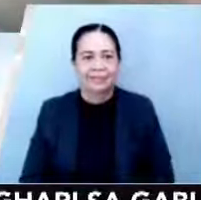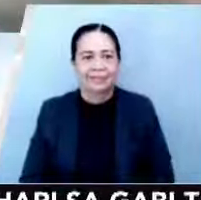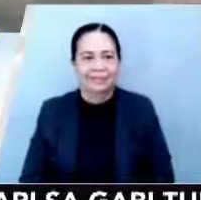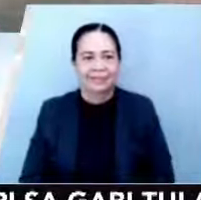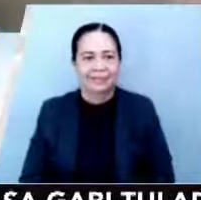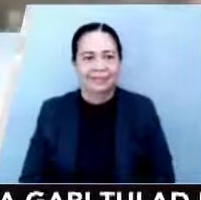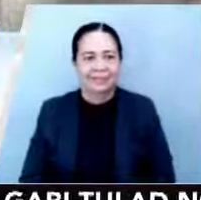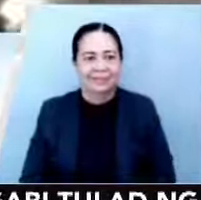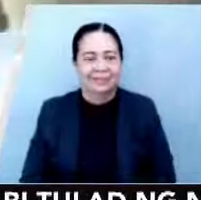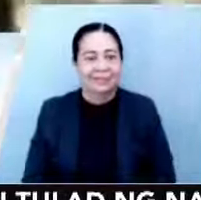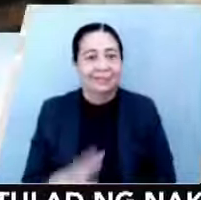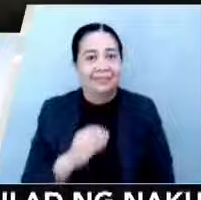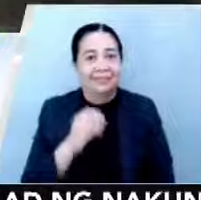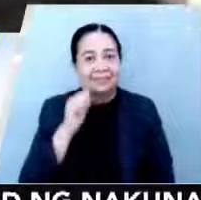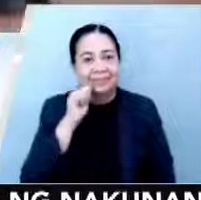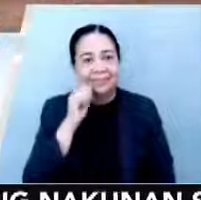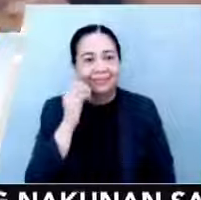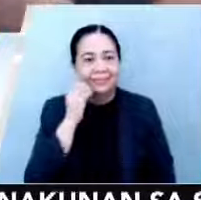at Ashley Ortega.